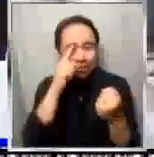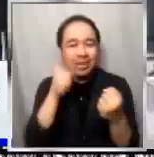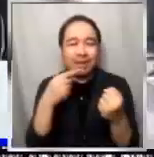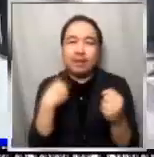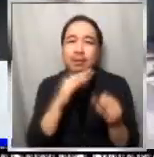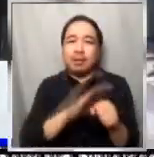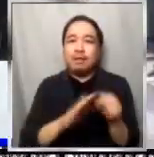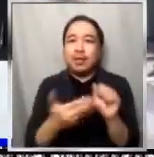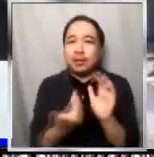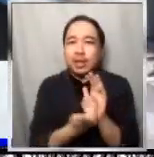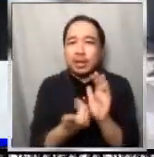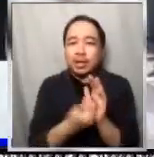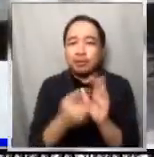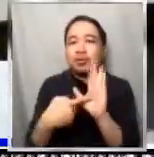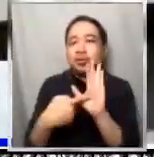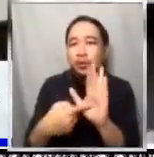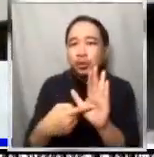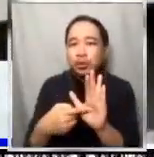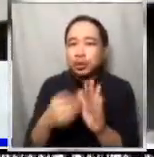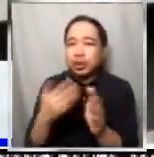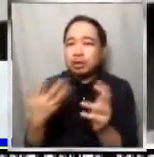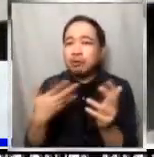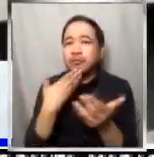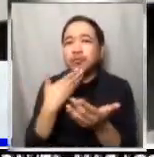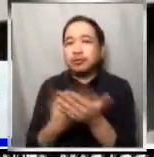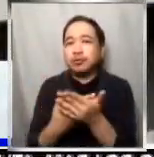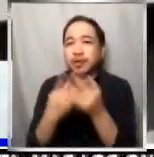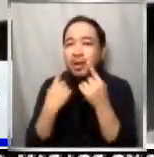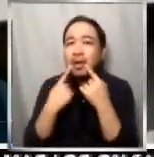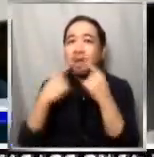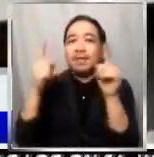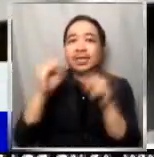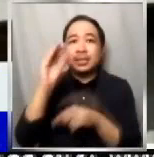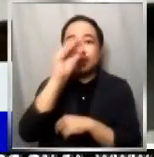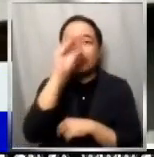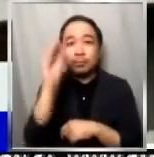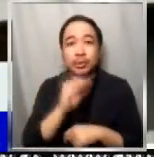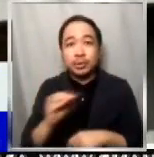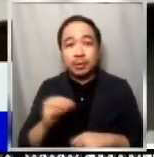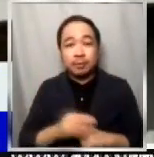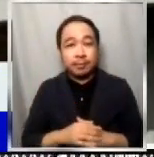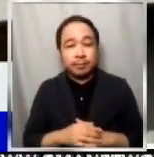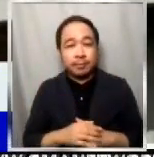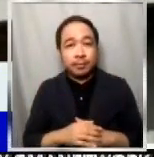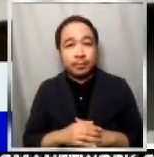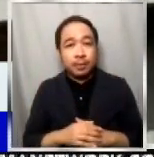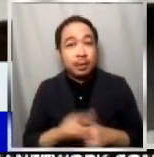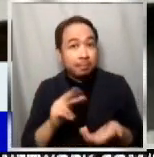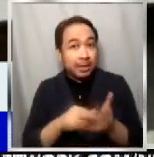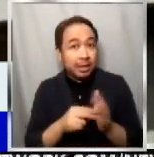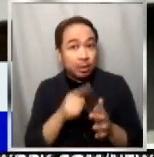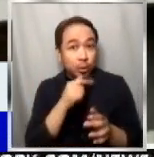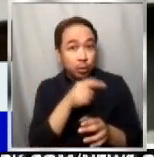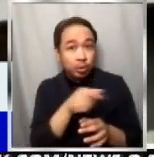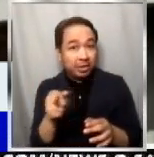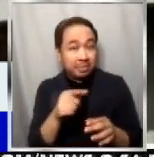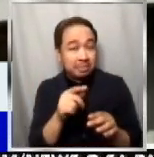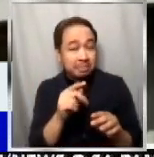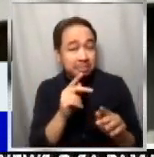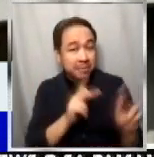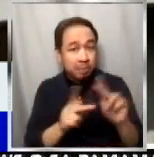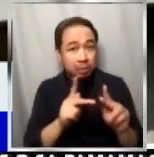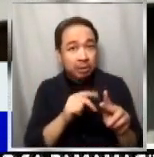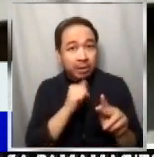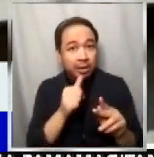ng magandang efficacy rate. Hindi naman gumagamit sila ng nagtitreat ng COVID-19 patients, no?